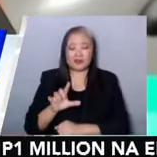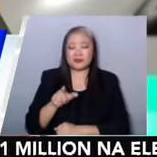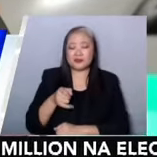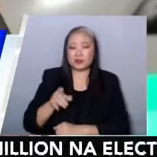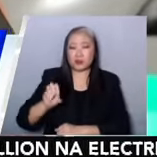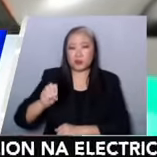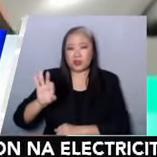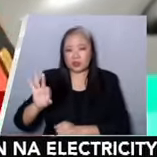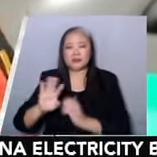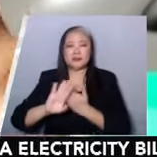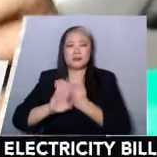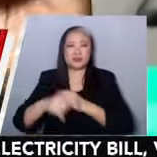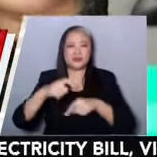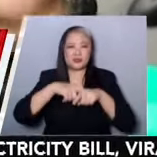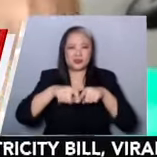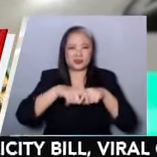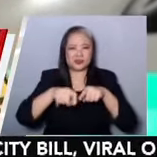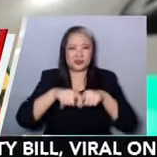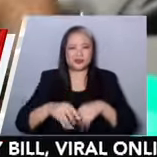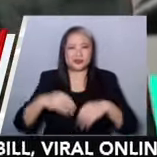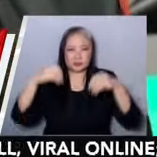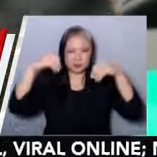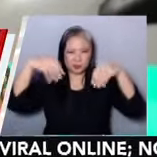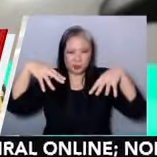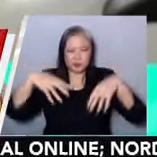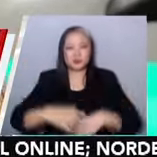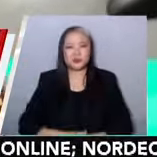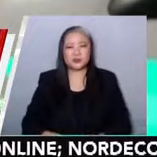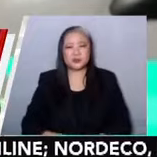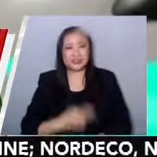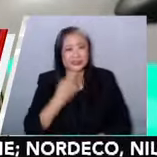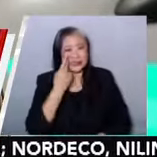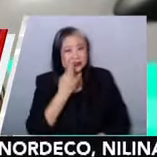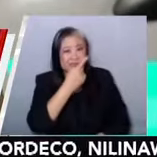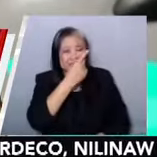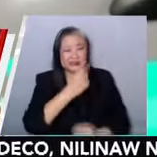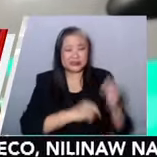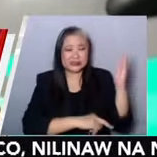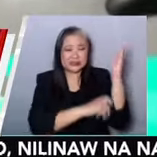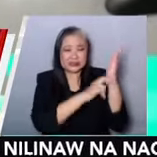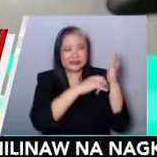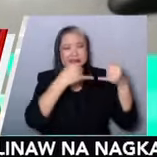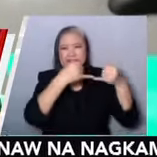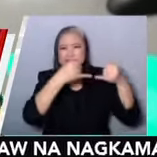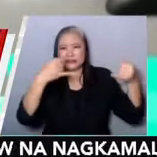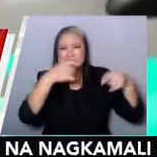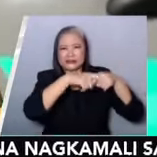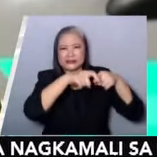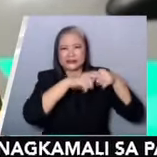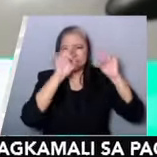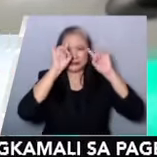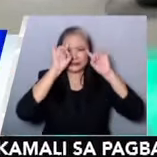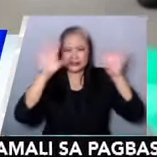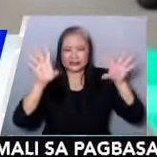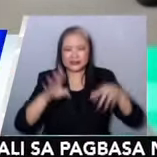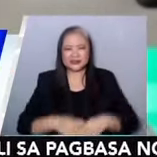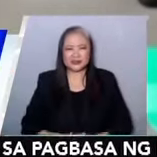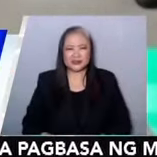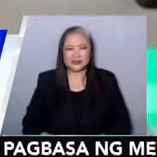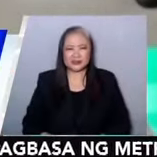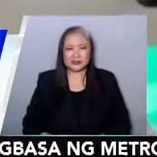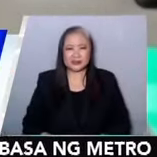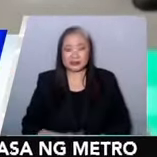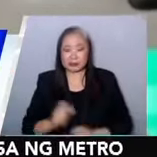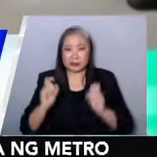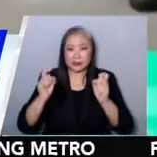natin yung kanyang position kasi high tension wire yung ano. So hindi tayo pwedeng magmadali. Yung dalawang